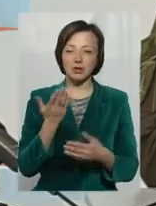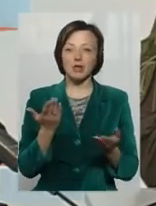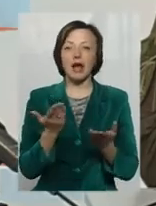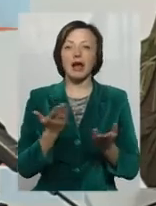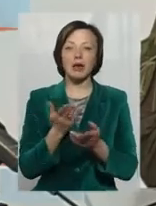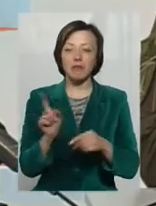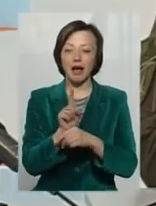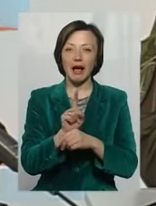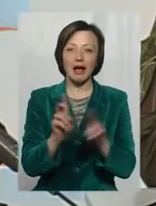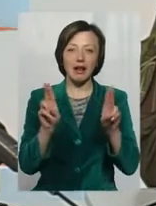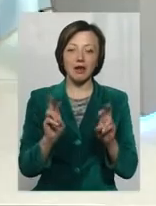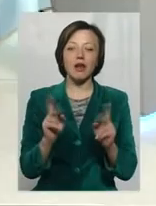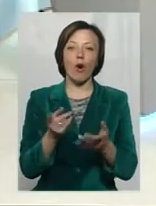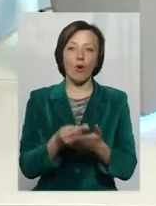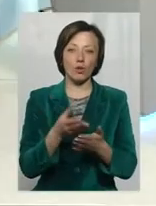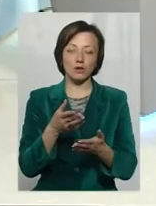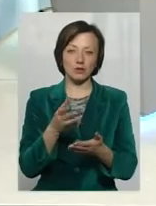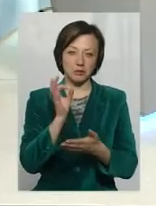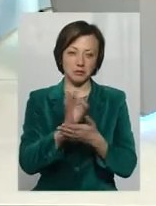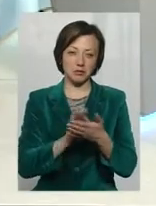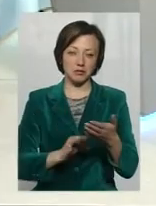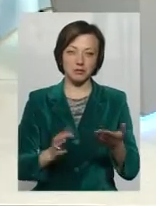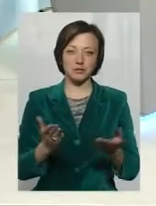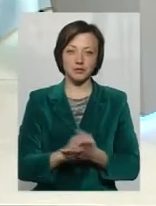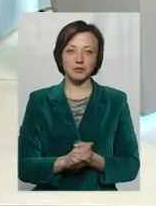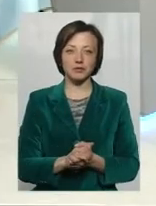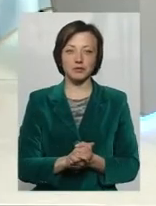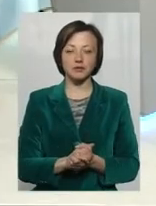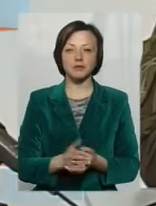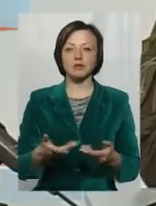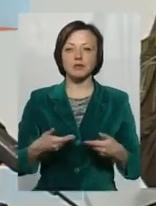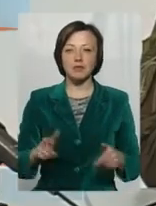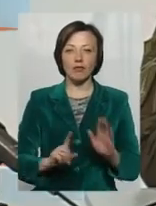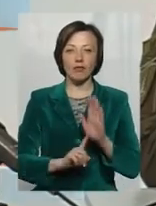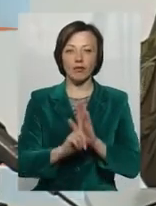за яким, як ви це оцінюєте? За яким принципом? Ми